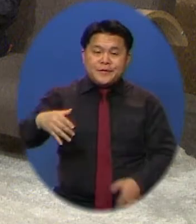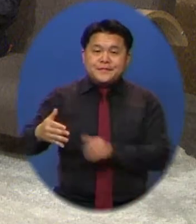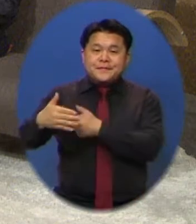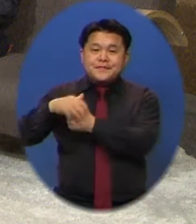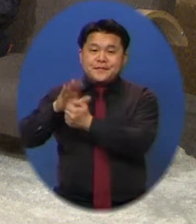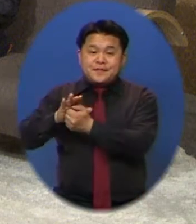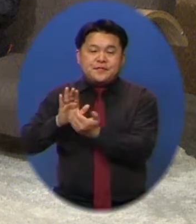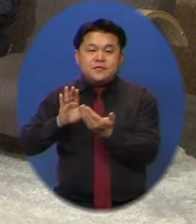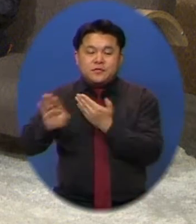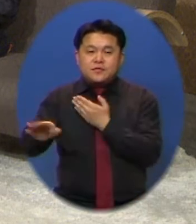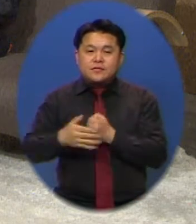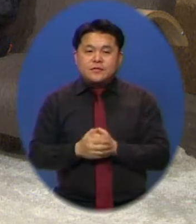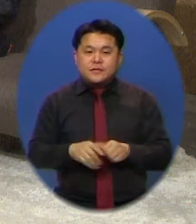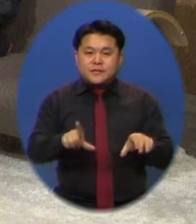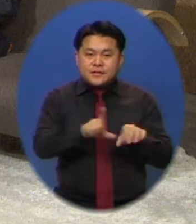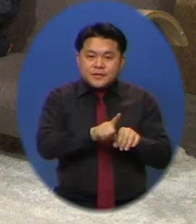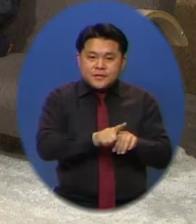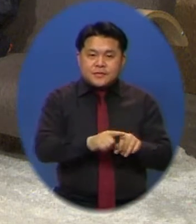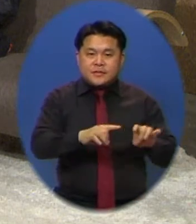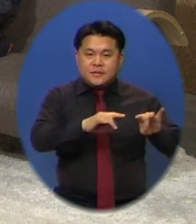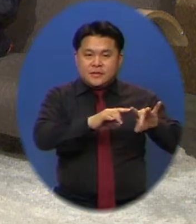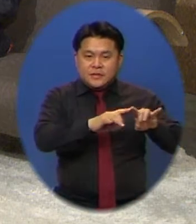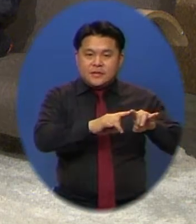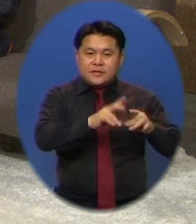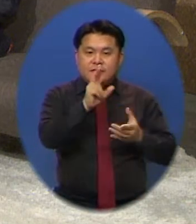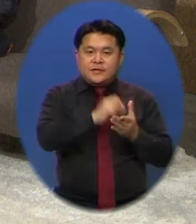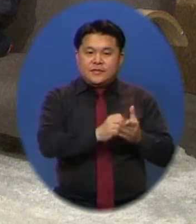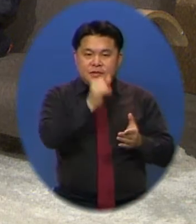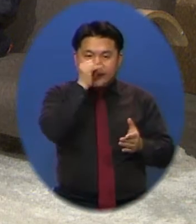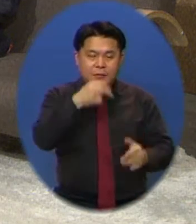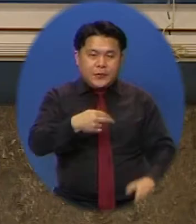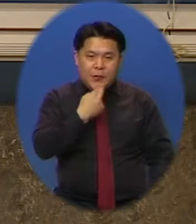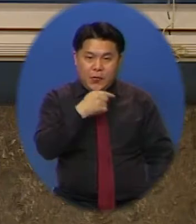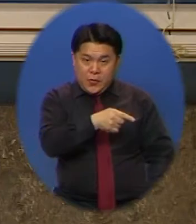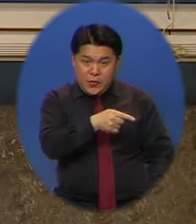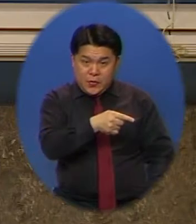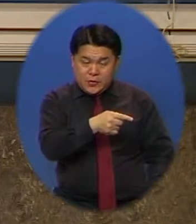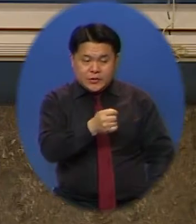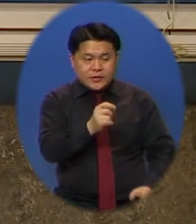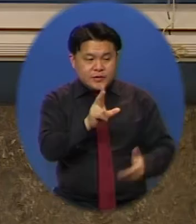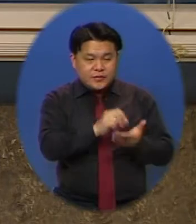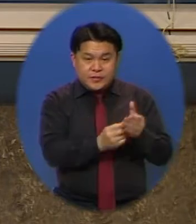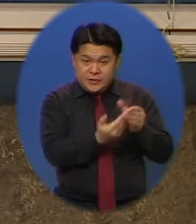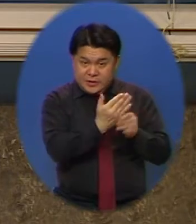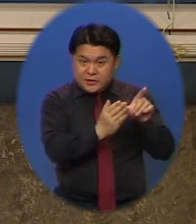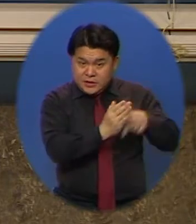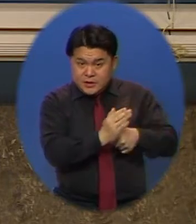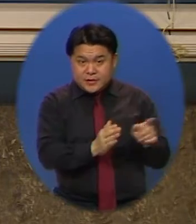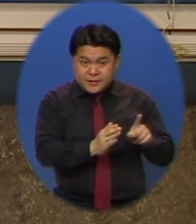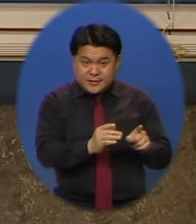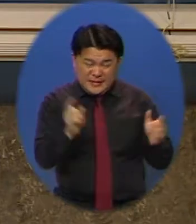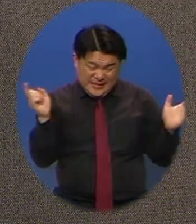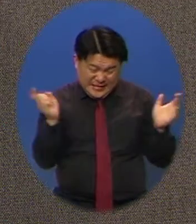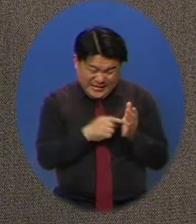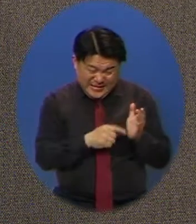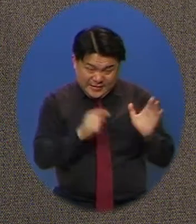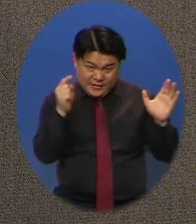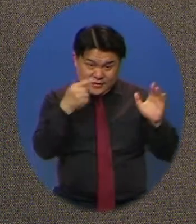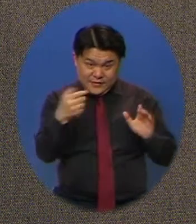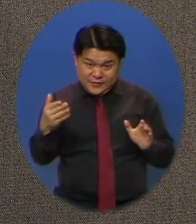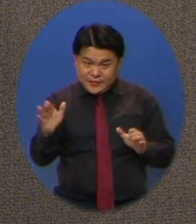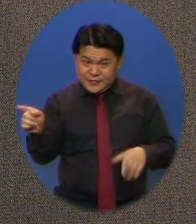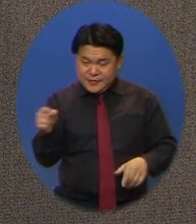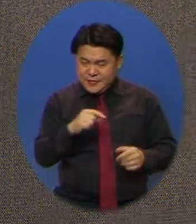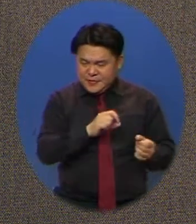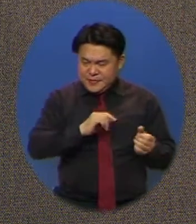협력을 해서 가스나 전기에 누전이 생기거나 이상이 생길 때 즉시 소방관서에